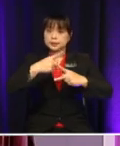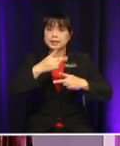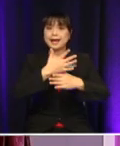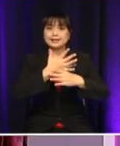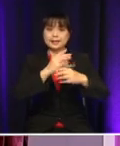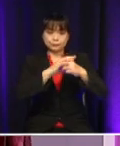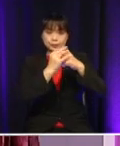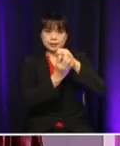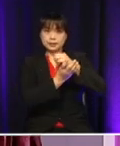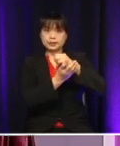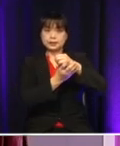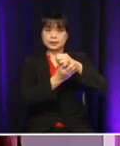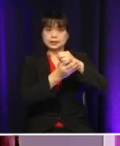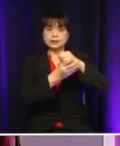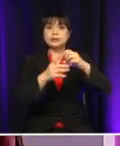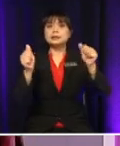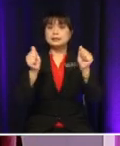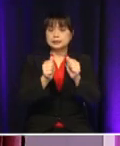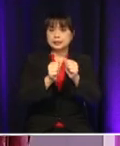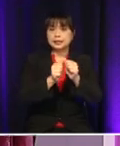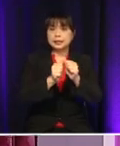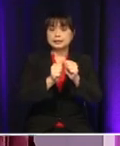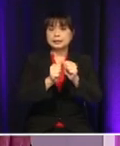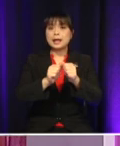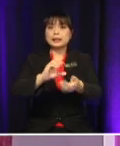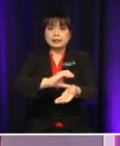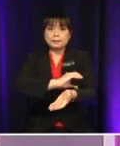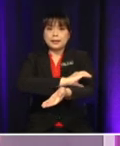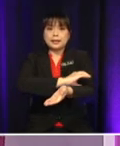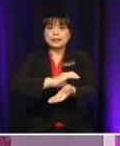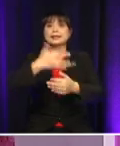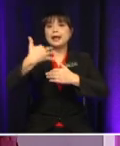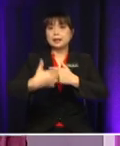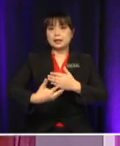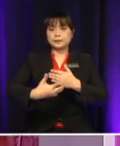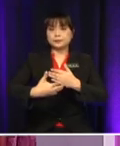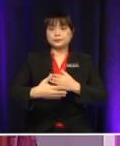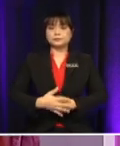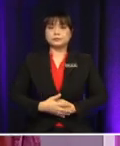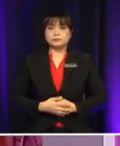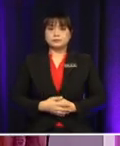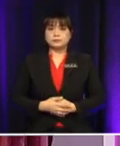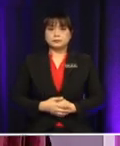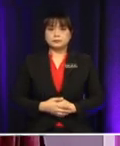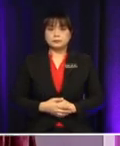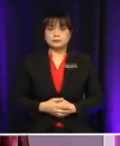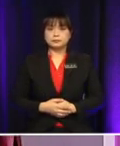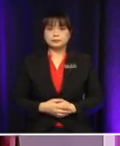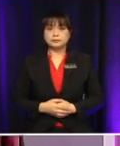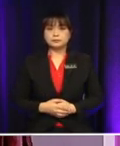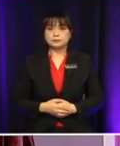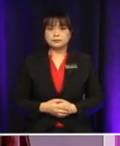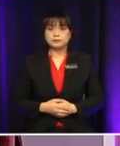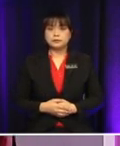kapileri darah ini karena soal-an ini adalah soal dan arah terendah dia membawa satu markas saja bermaksud Aras pengetahuan oke oke